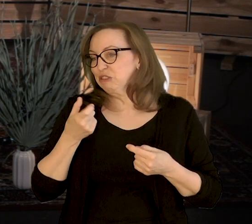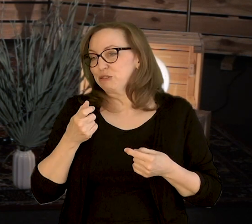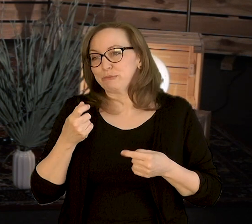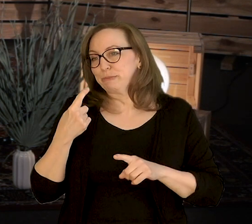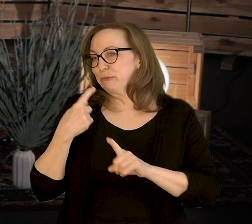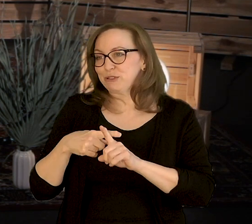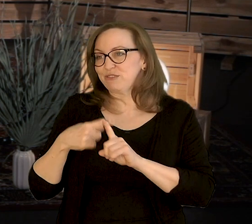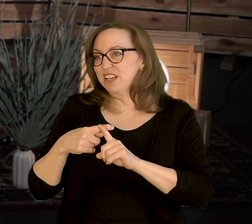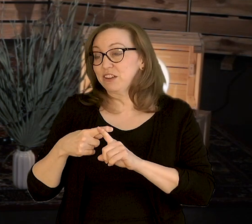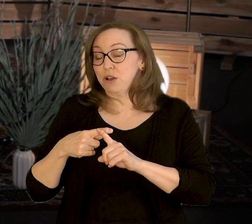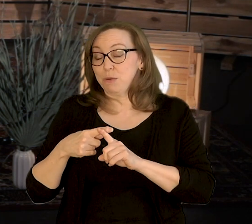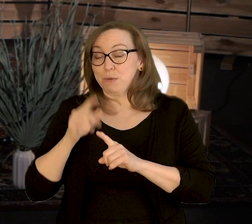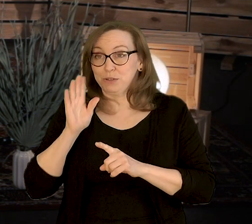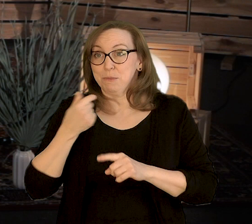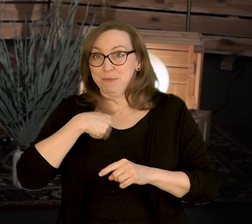zaskoczyć?